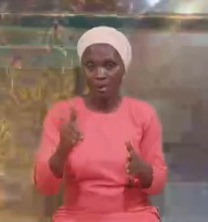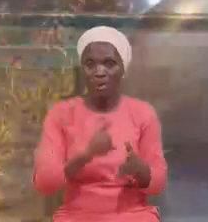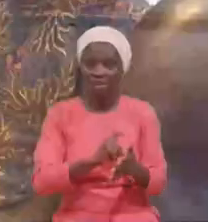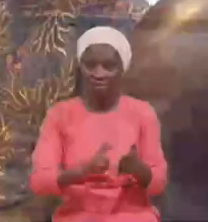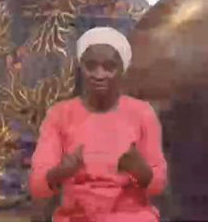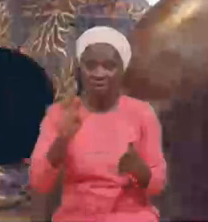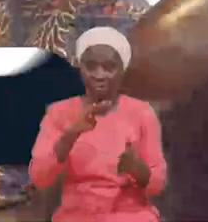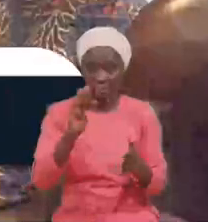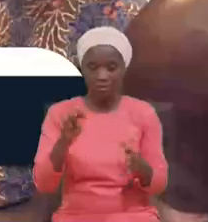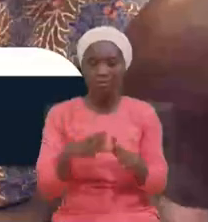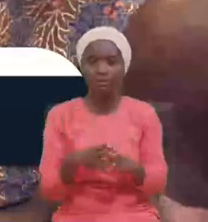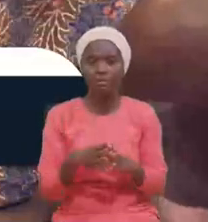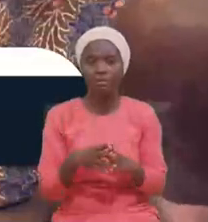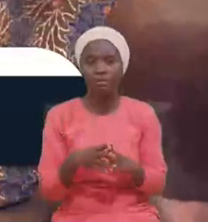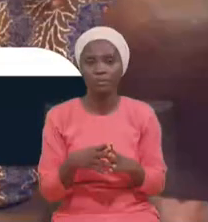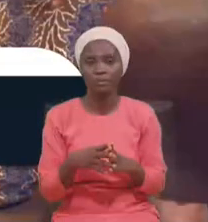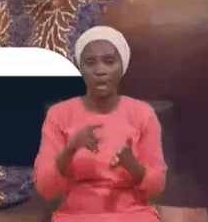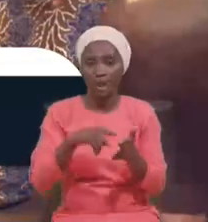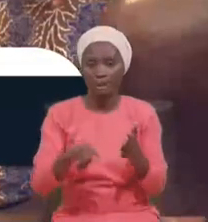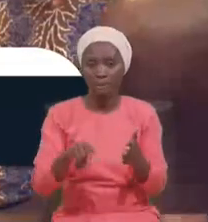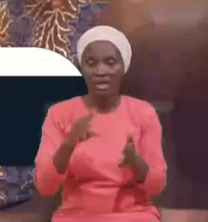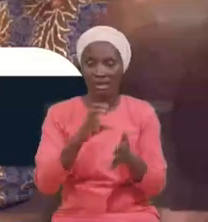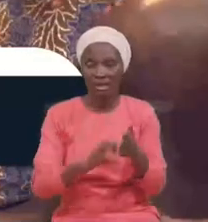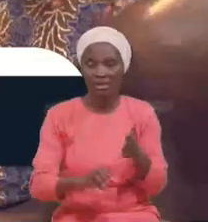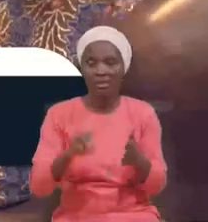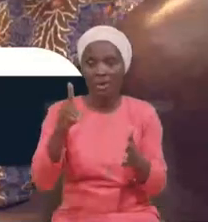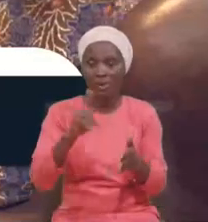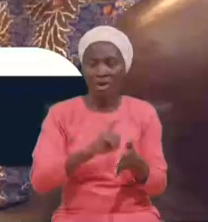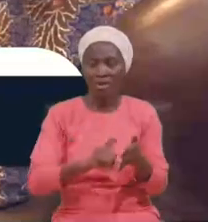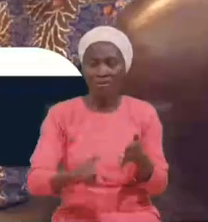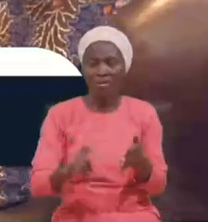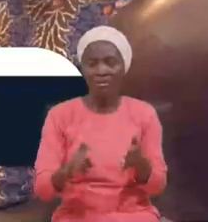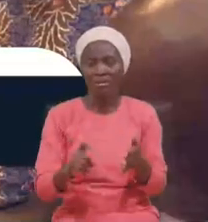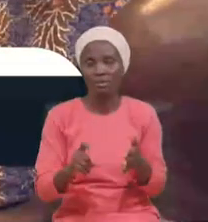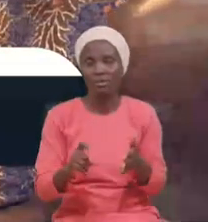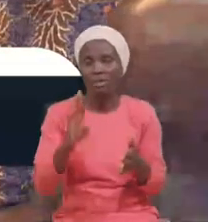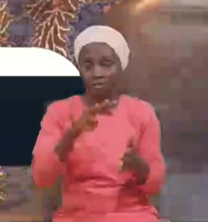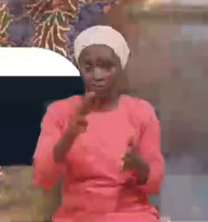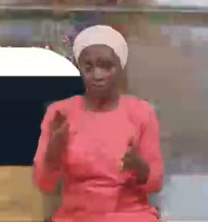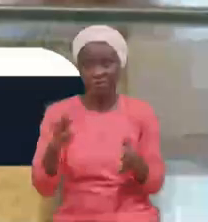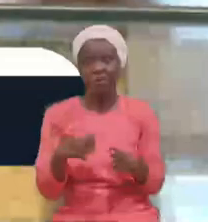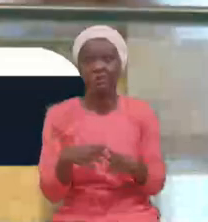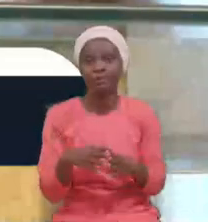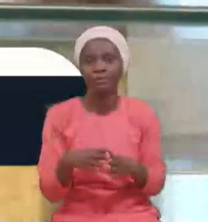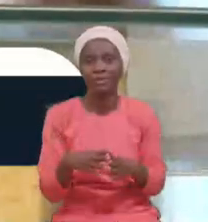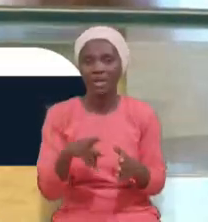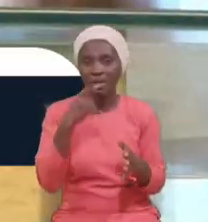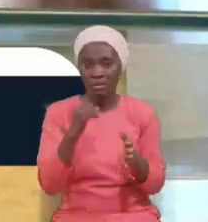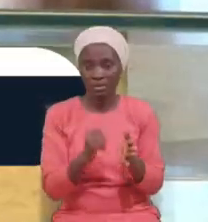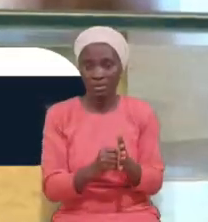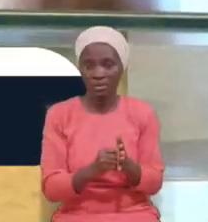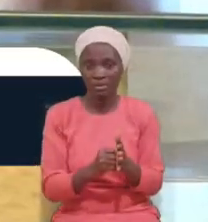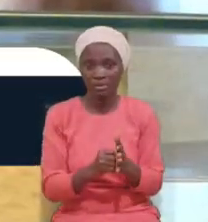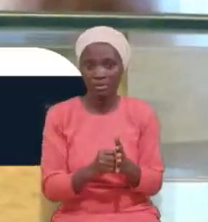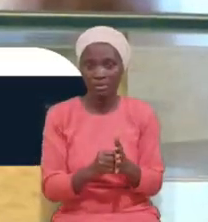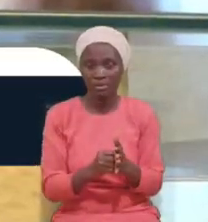du verset 44. Marc 1, voyons la deuxième partie du verset 44 qui